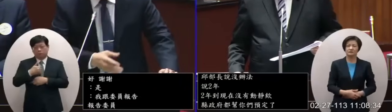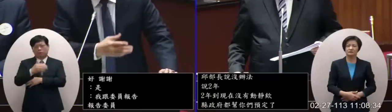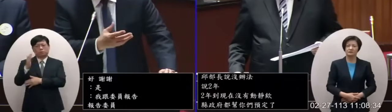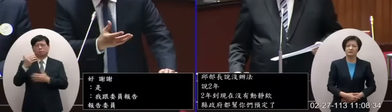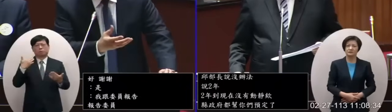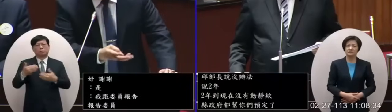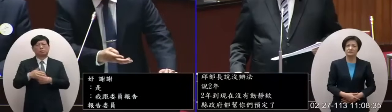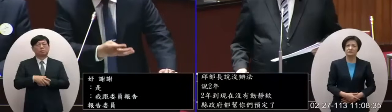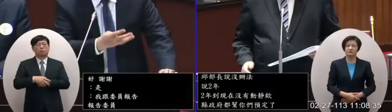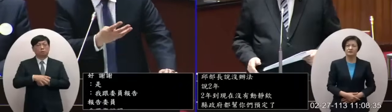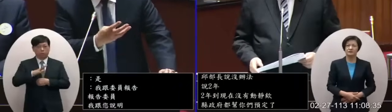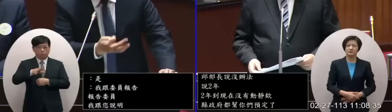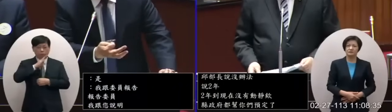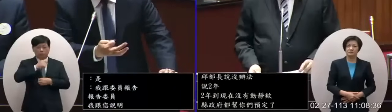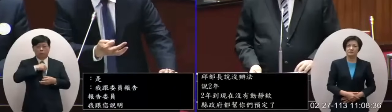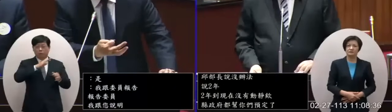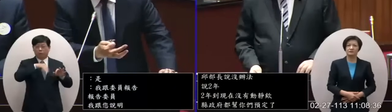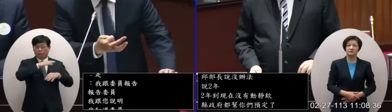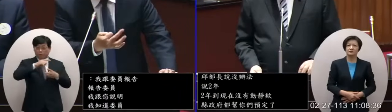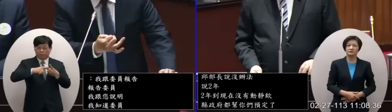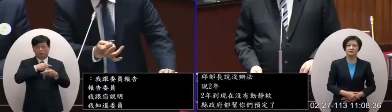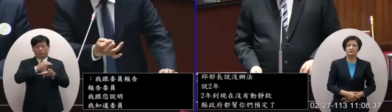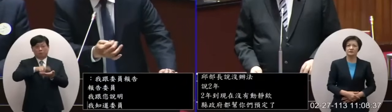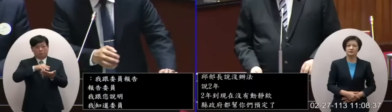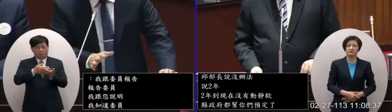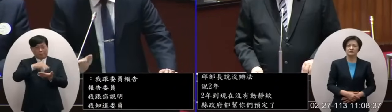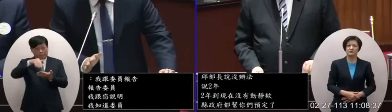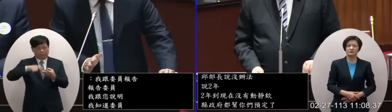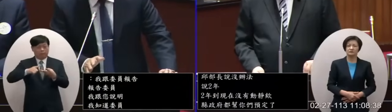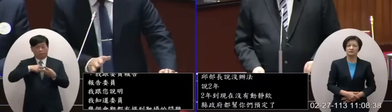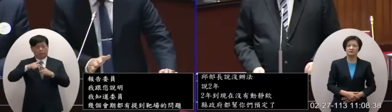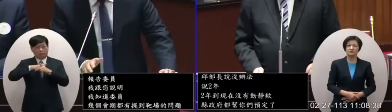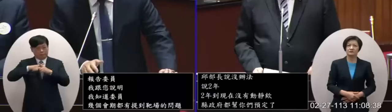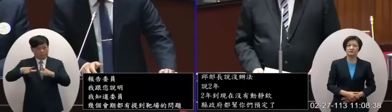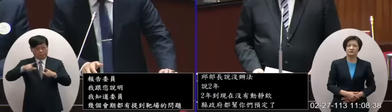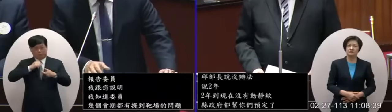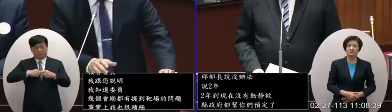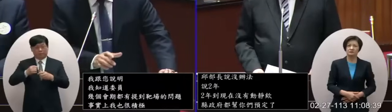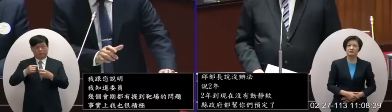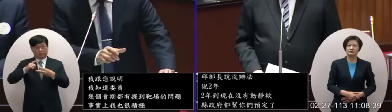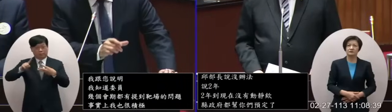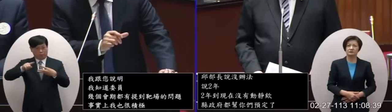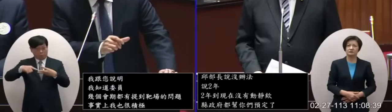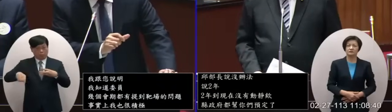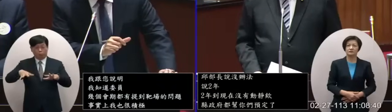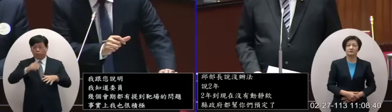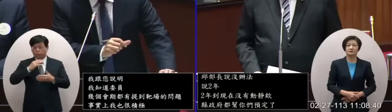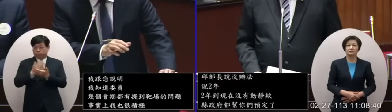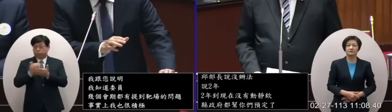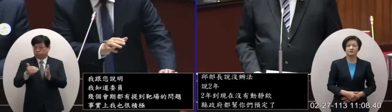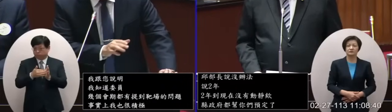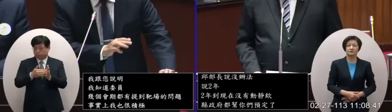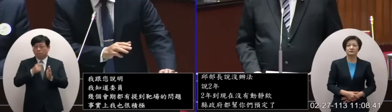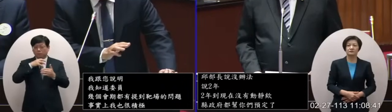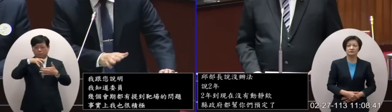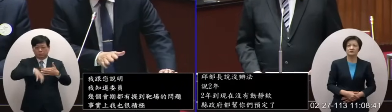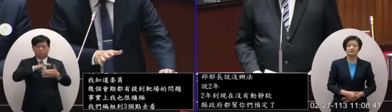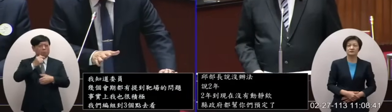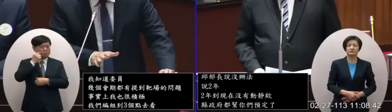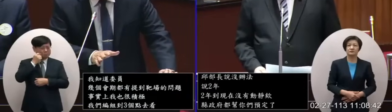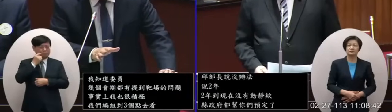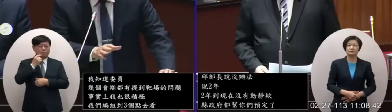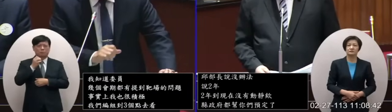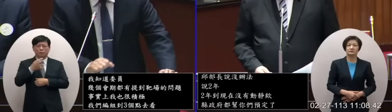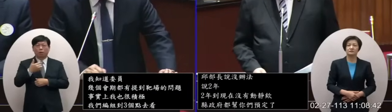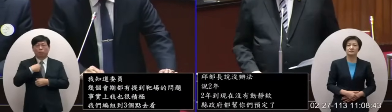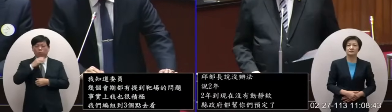很清楚，有峰山，有板山，还有个大卧，这几个地方还经过评估以后啊，我们选那个点里面有些困难，